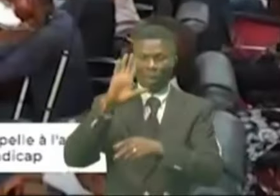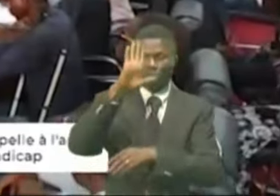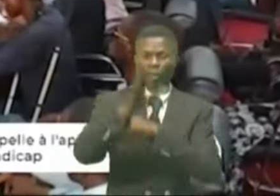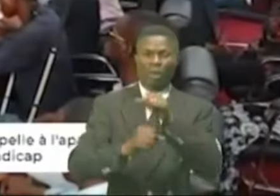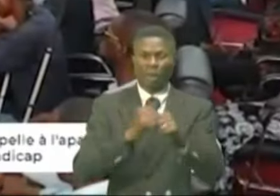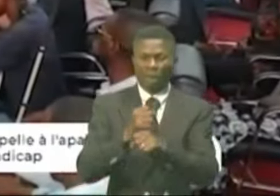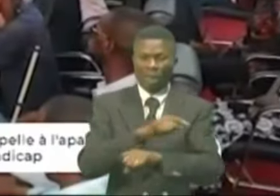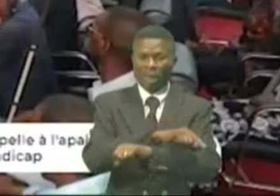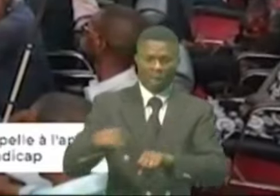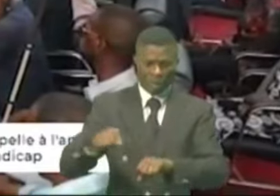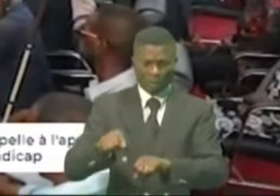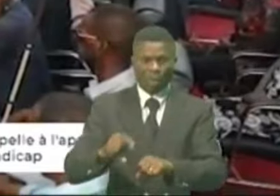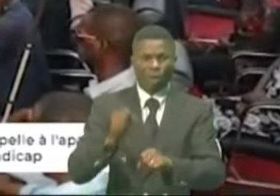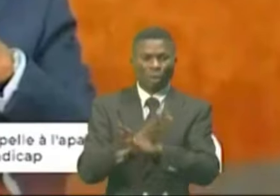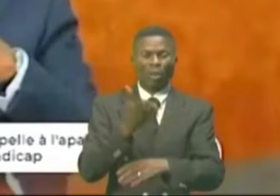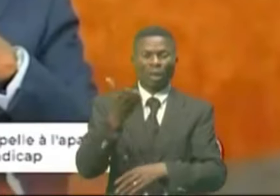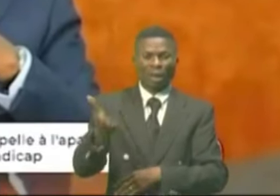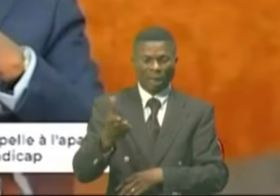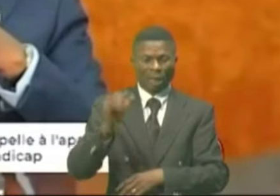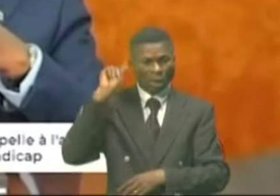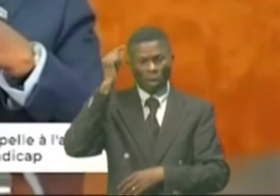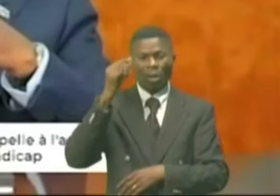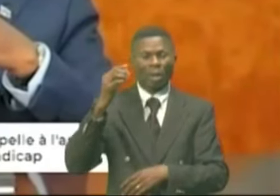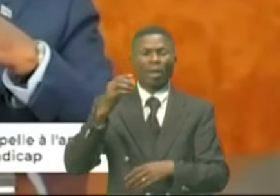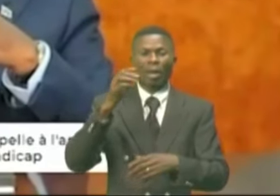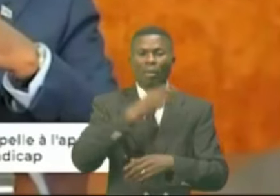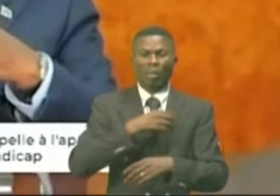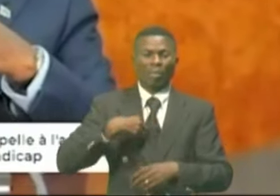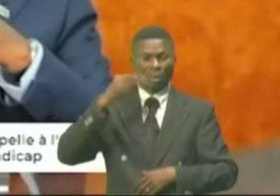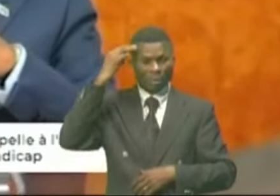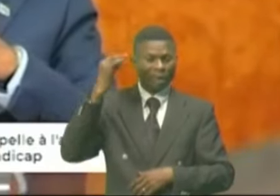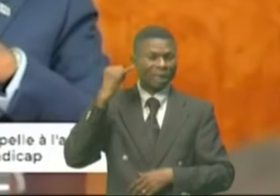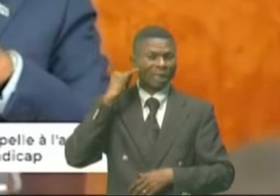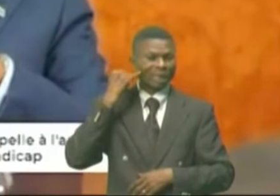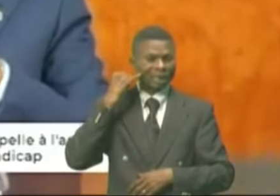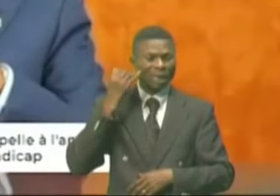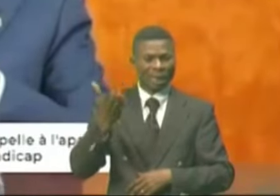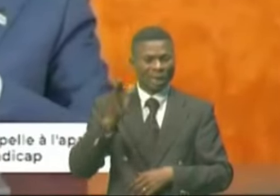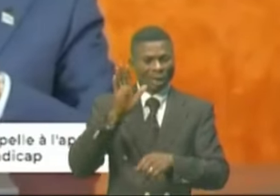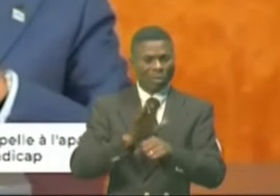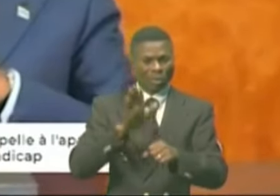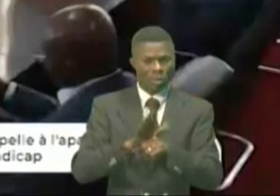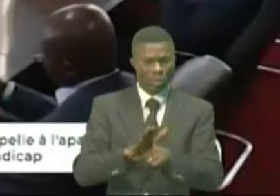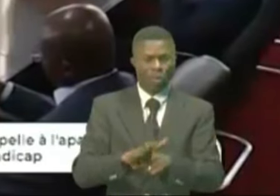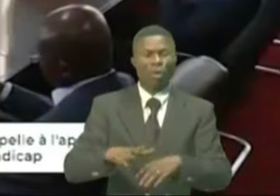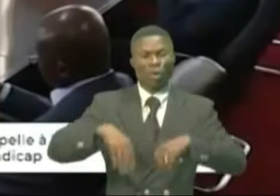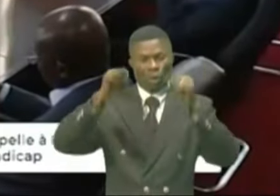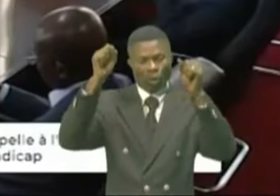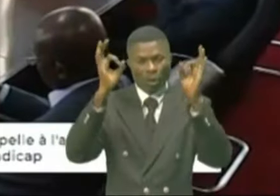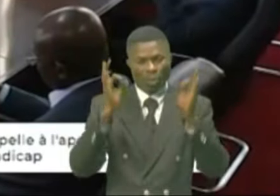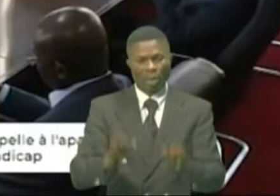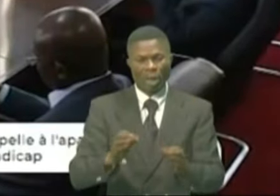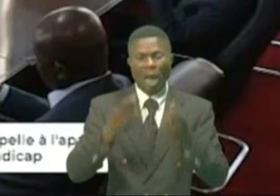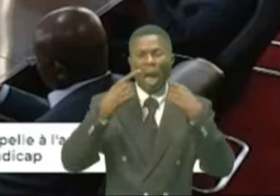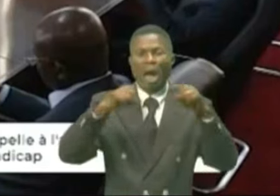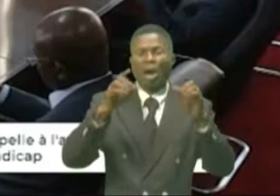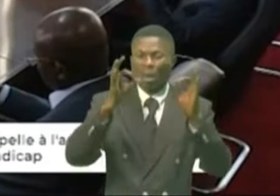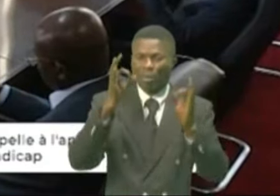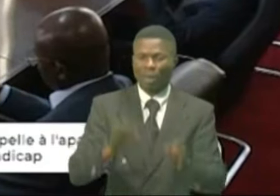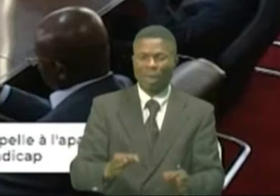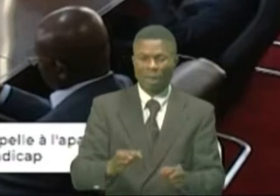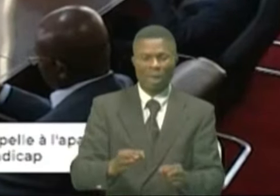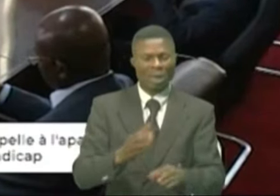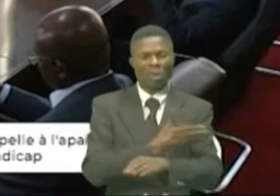un ministère leur a été dédié au gouvernement. Ils déplorent que plusieurs lois ont été adoptées et promulguées, mais connaissent